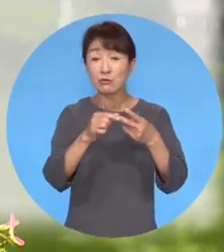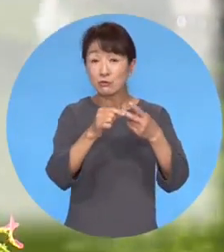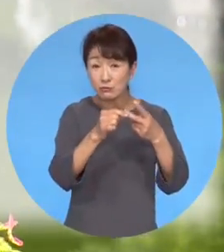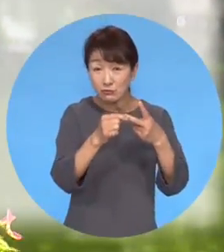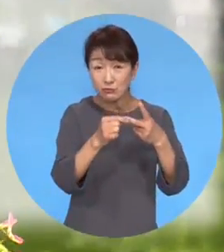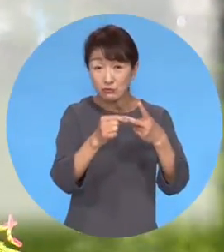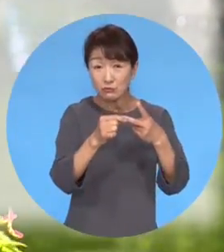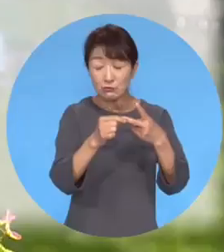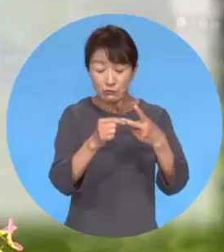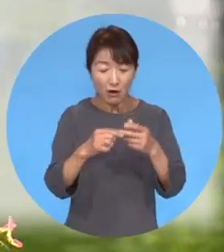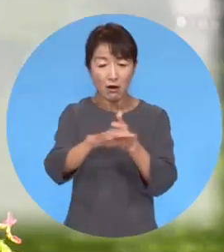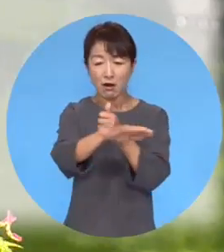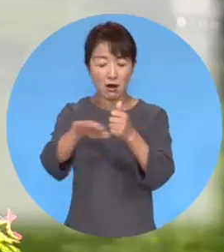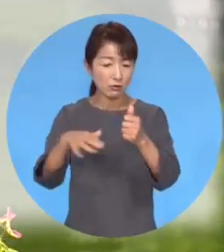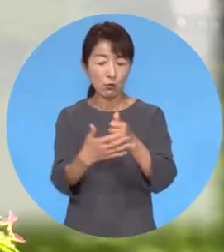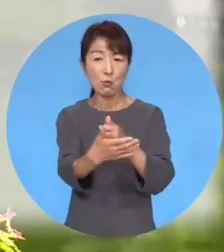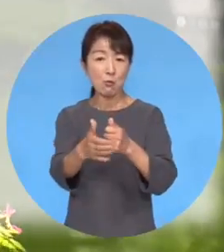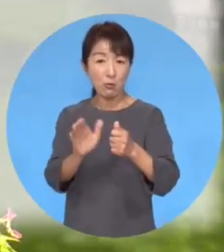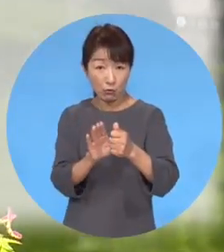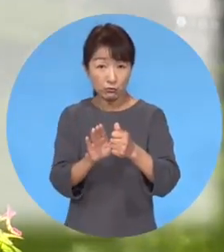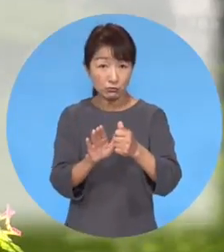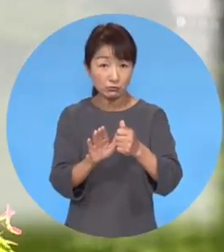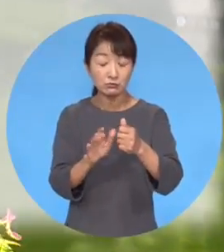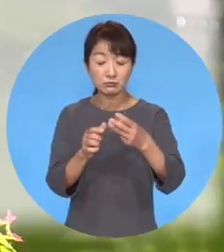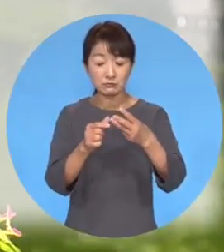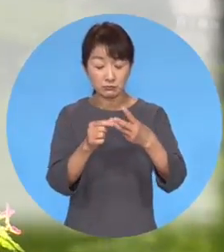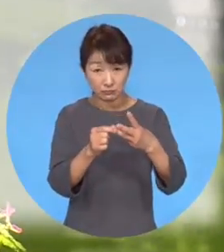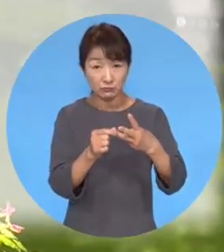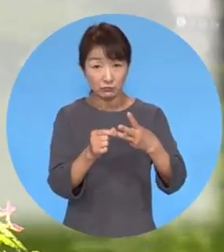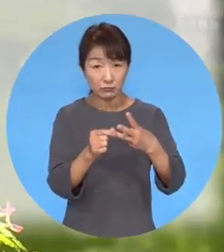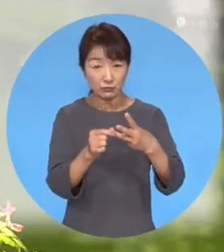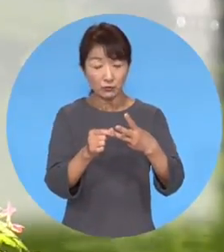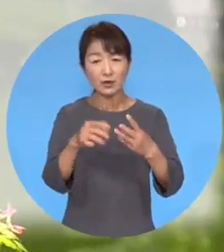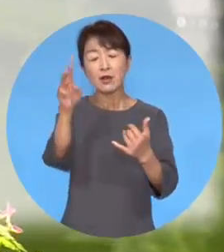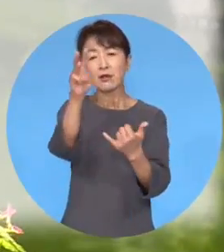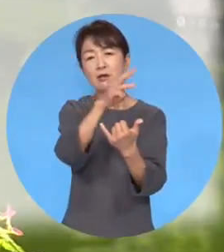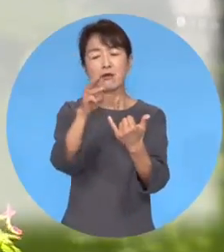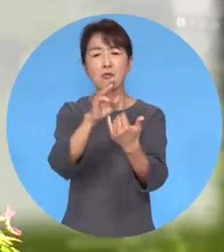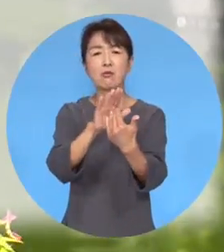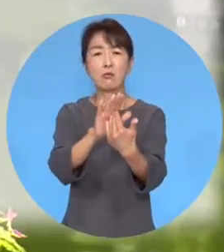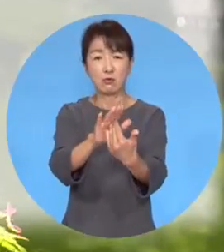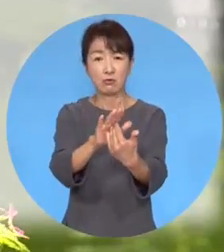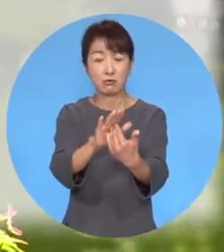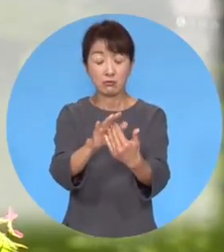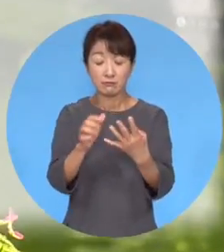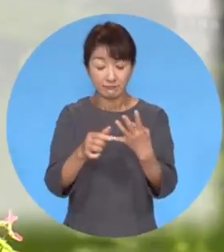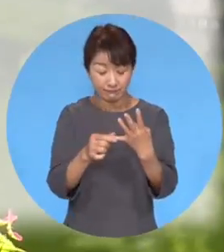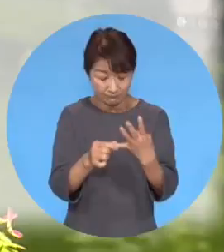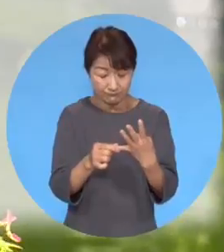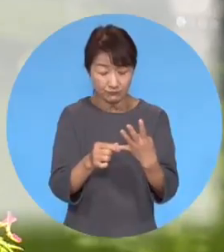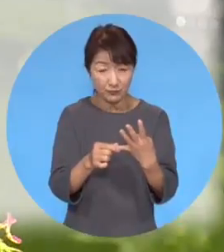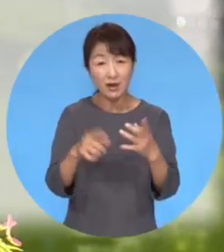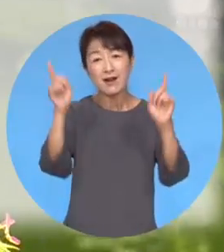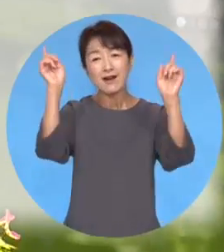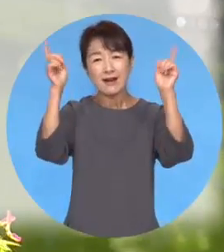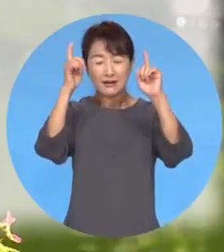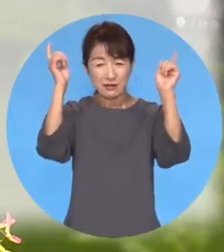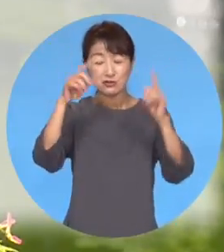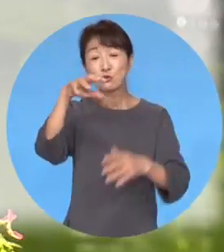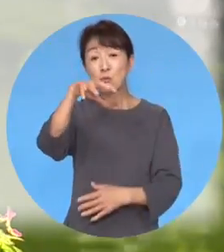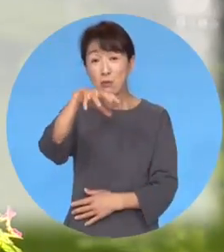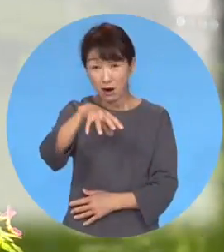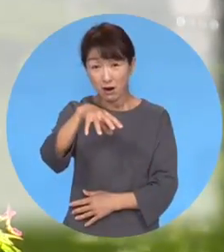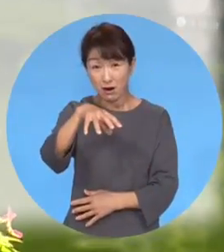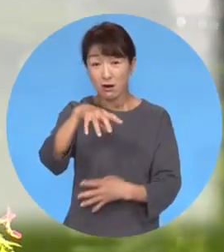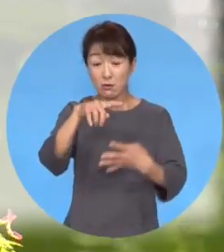環境を保全していく効果、それから防災の効果、それからレクリエーションの場としての効果